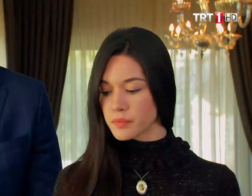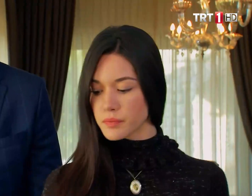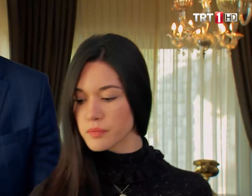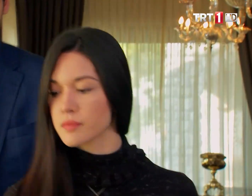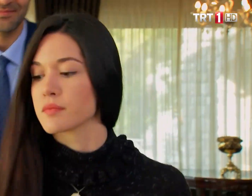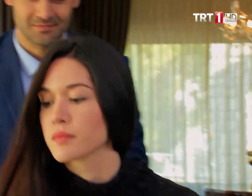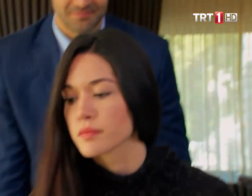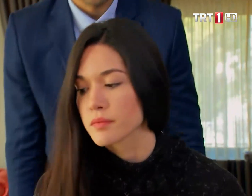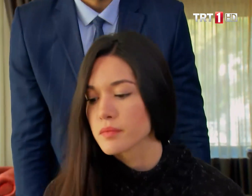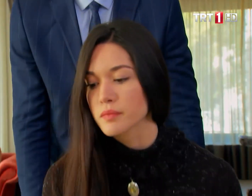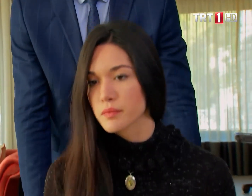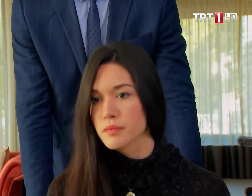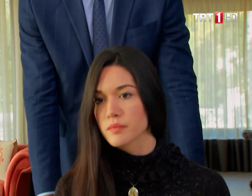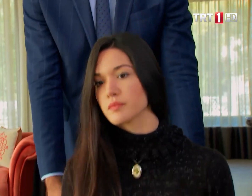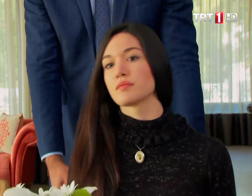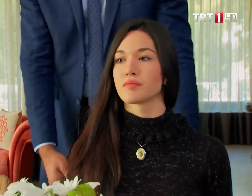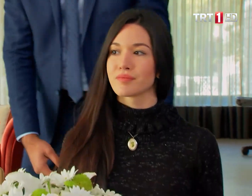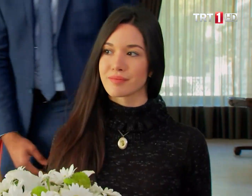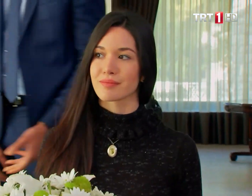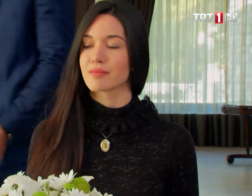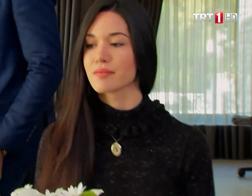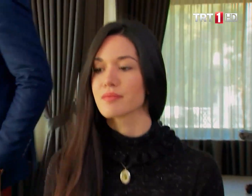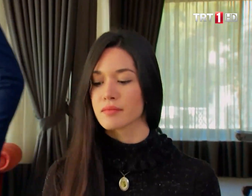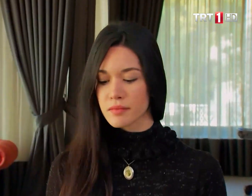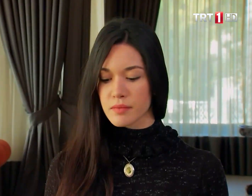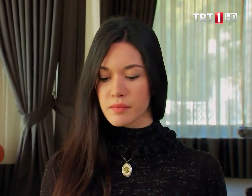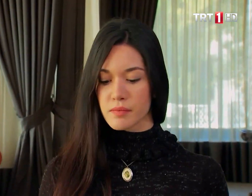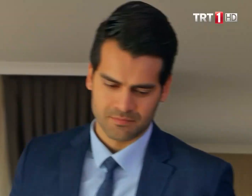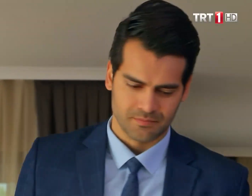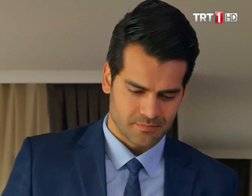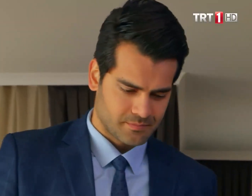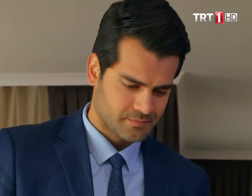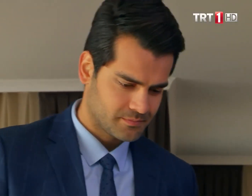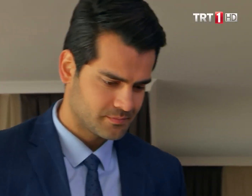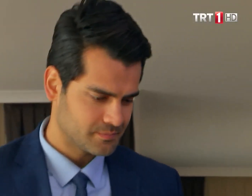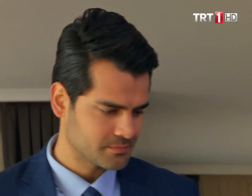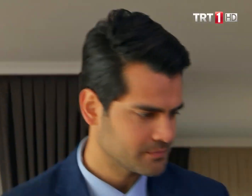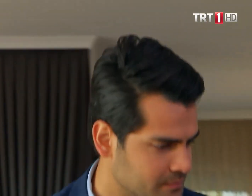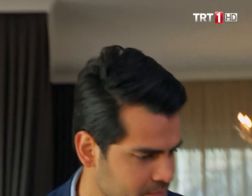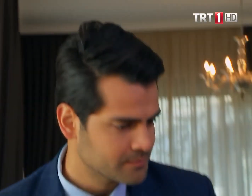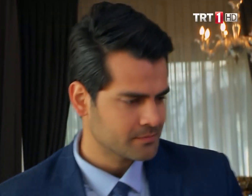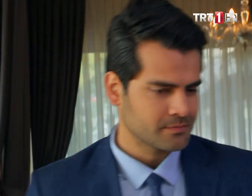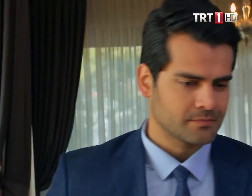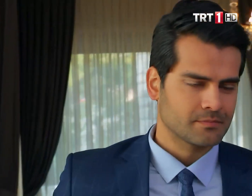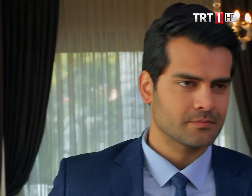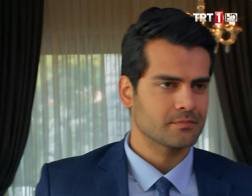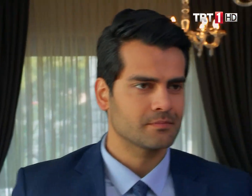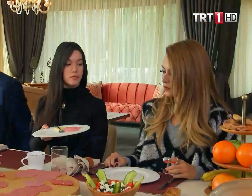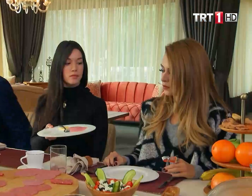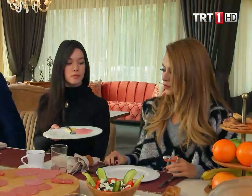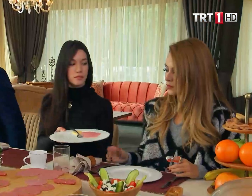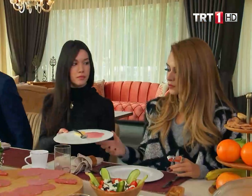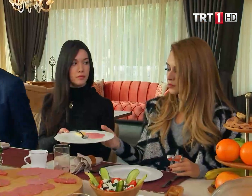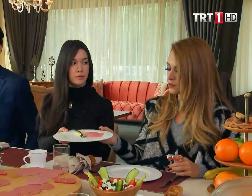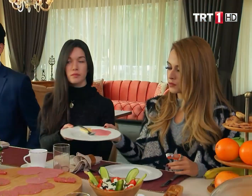Sandalyesini çekerken Cevriye'ye baktı. Zehra saçlarını sağ omzundan öne doğru almış. Oturdu sandalyeye, nezaketen gülümsedi